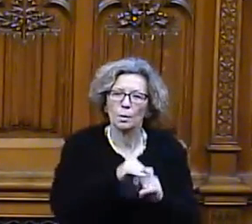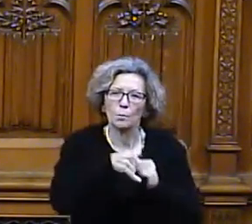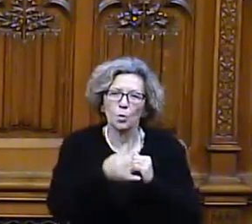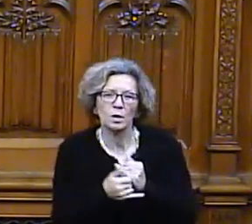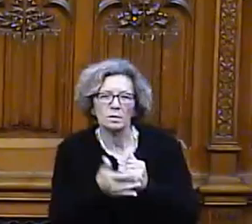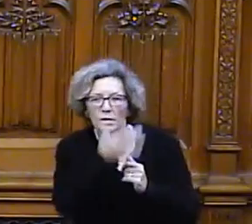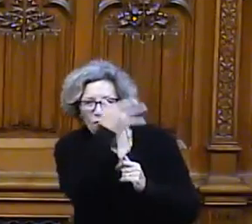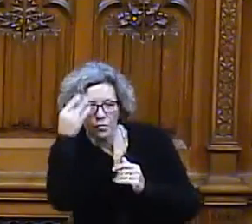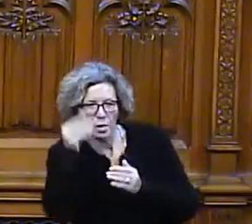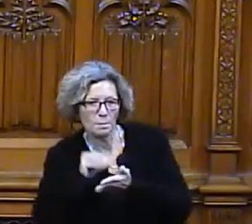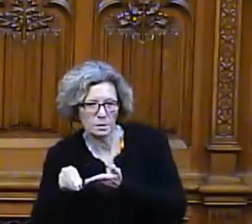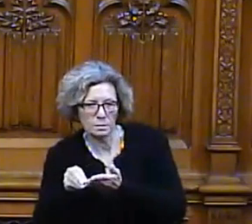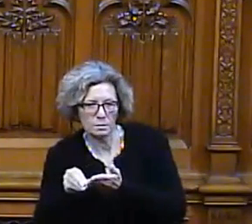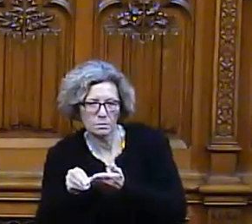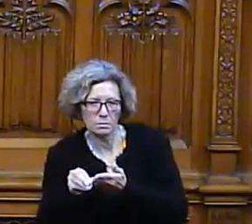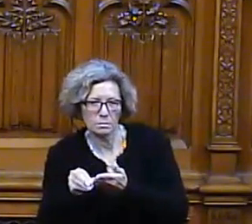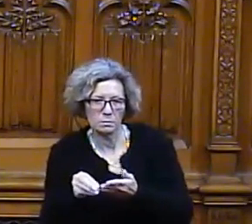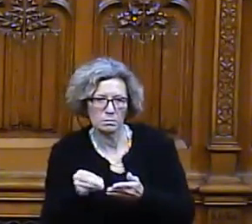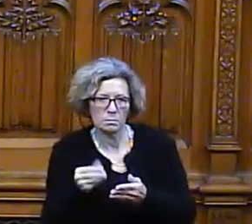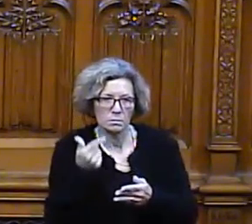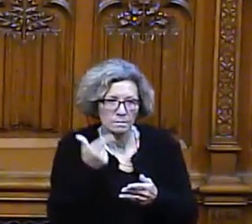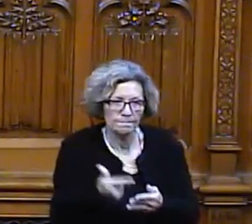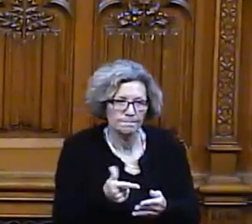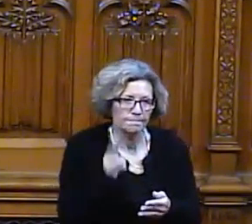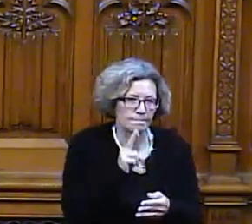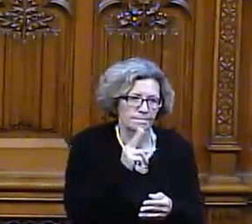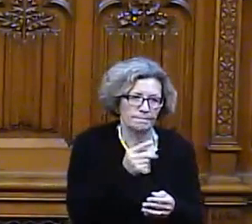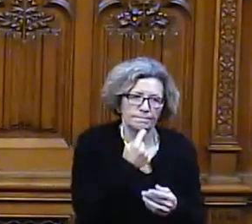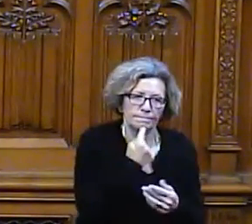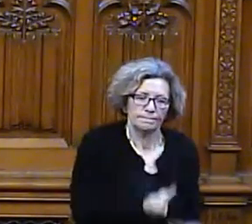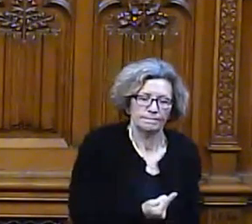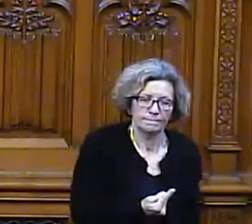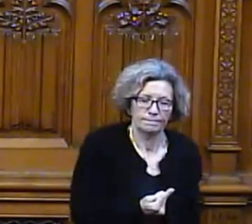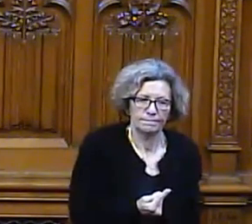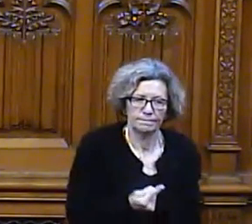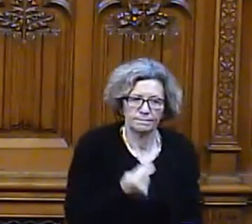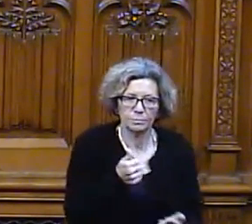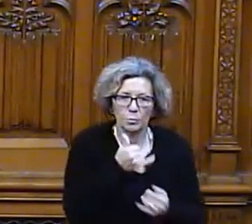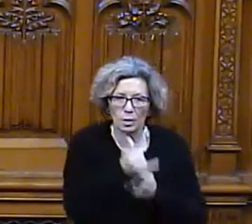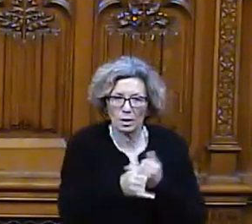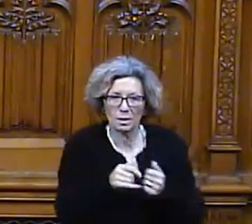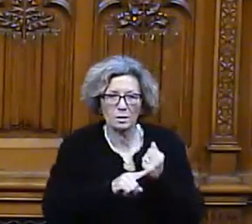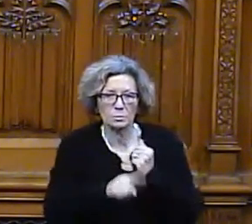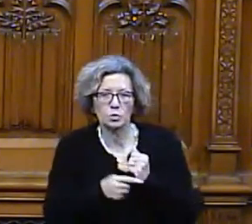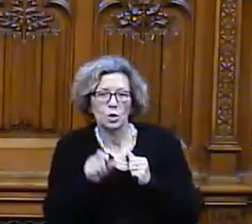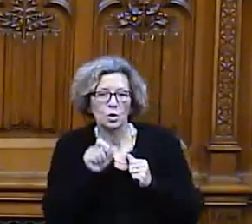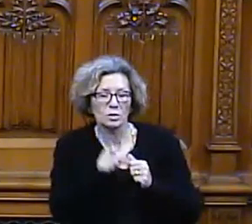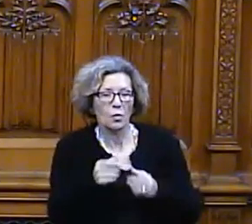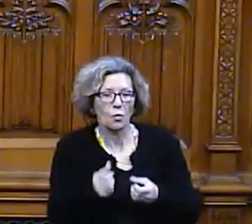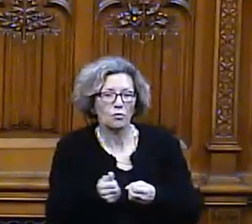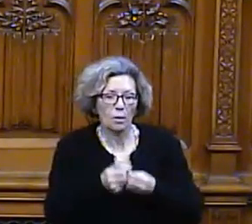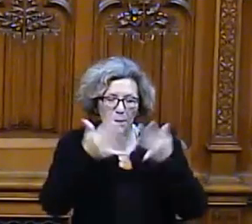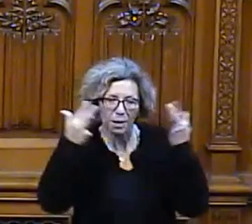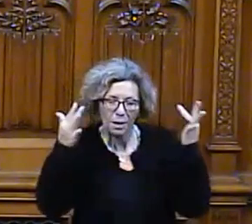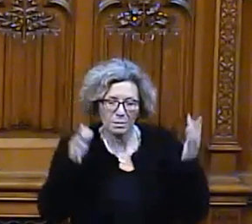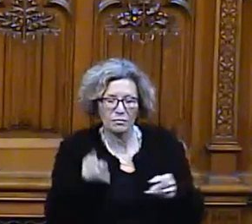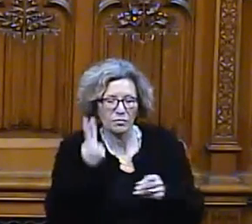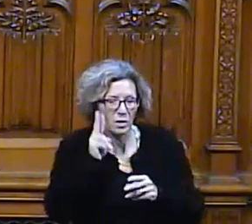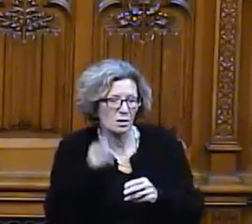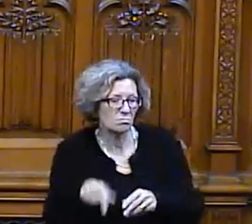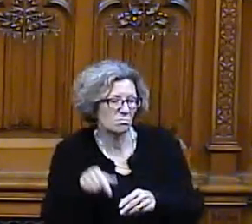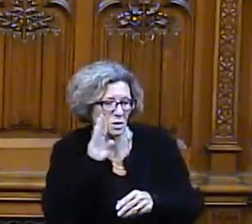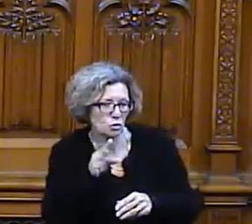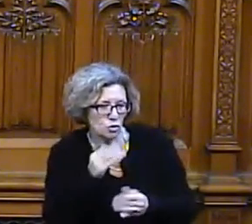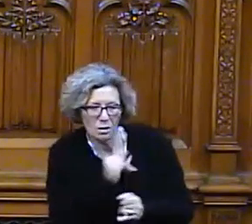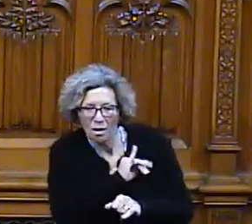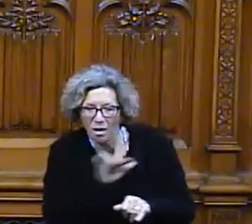fremdfinanziert. Zweimal Kutzpe, kann ich nur sagen. Erstens einmal bei einem Jahresbudget von 12 Milliarden, wie wir es in dieser Stadt haben,